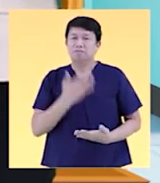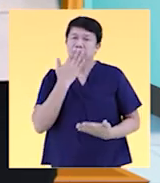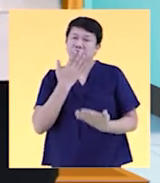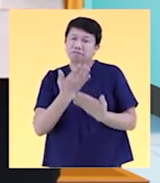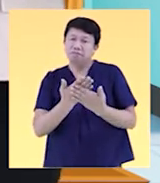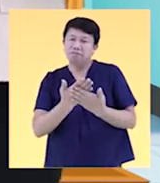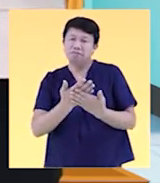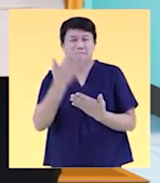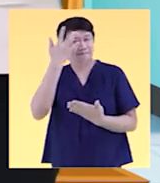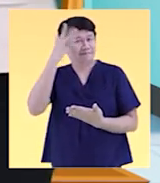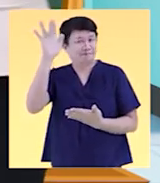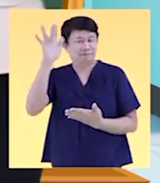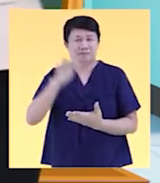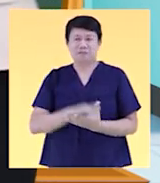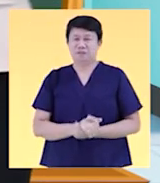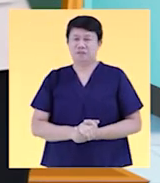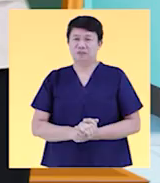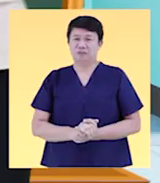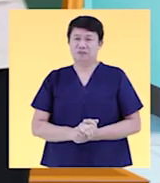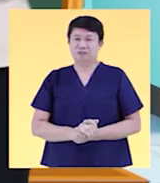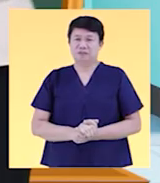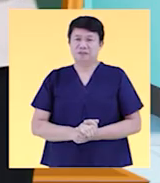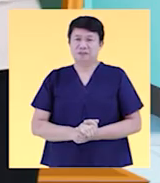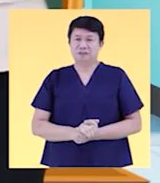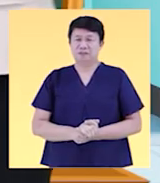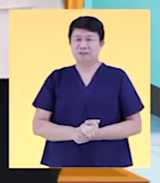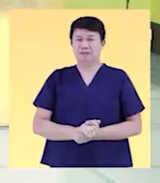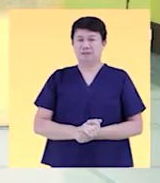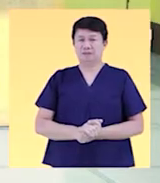job, kids! Ang gagaling ninyo!